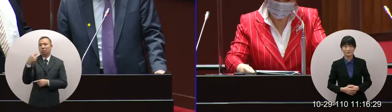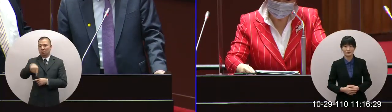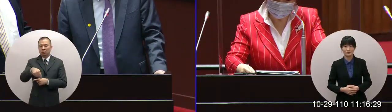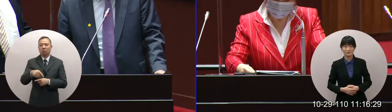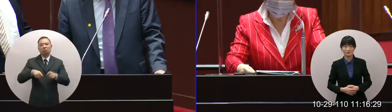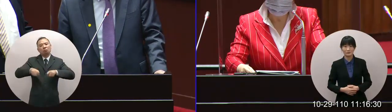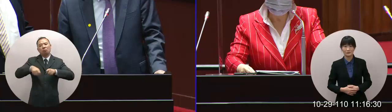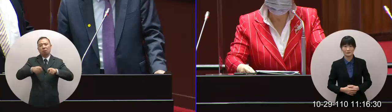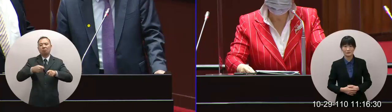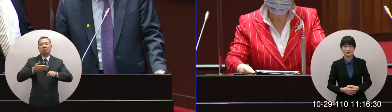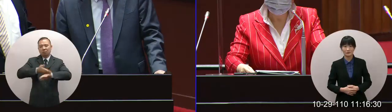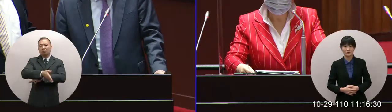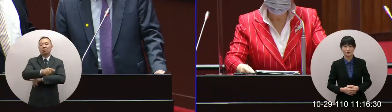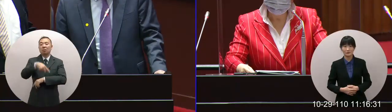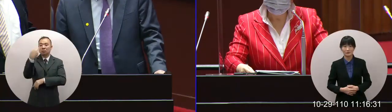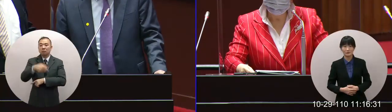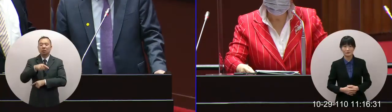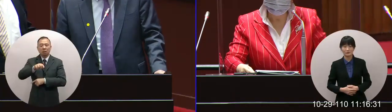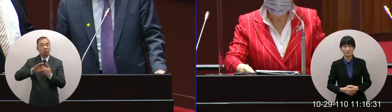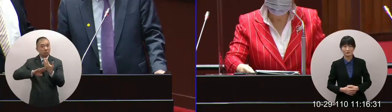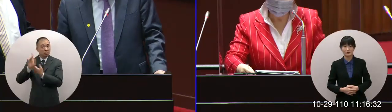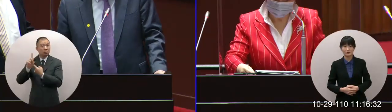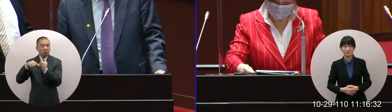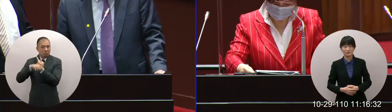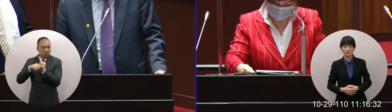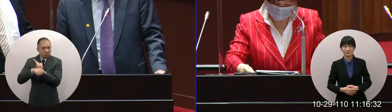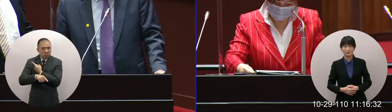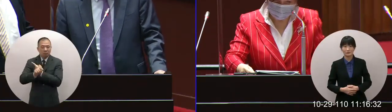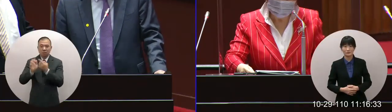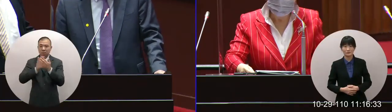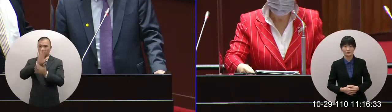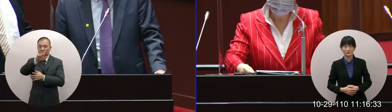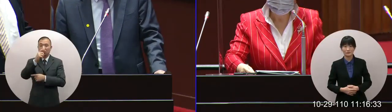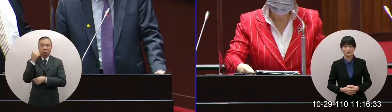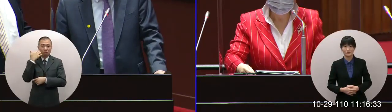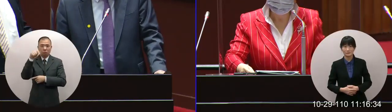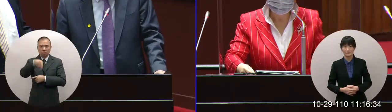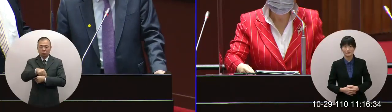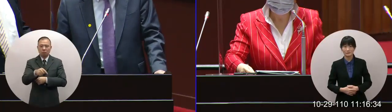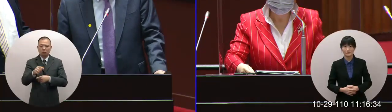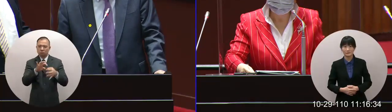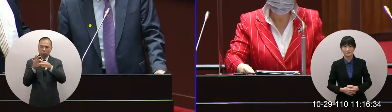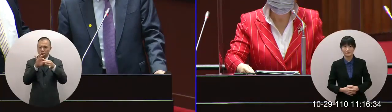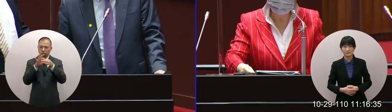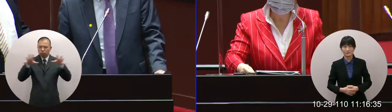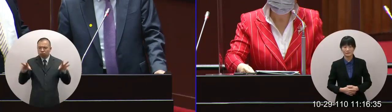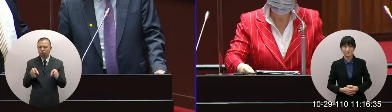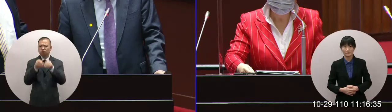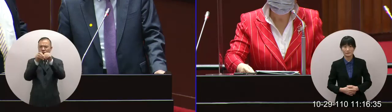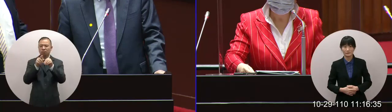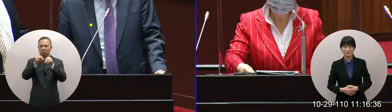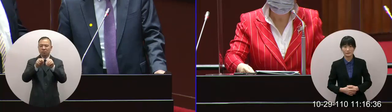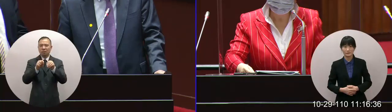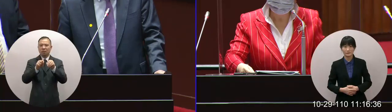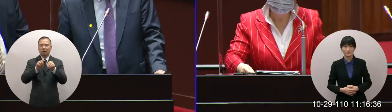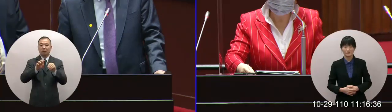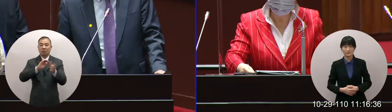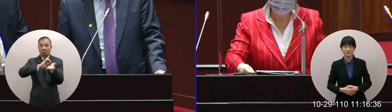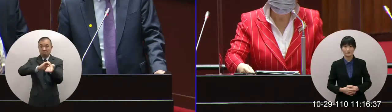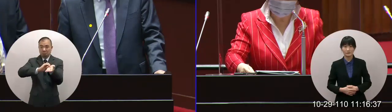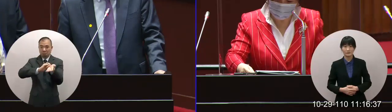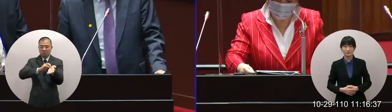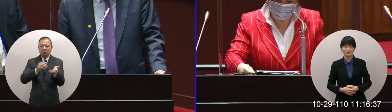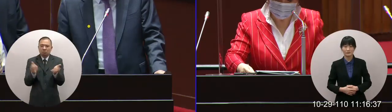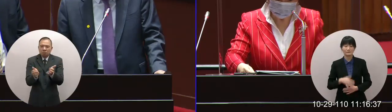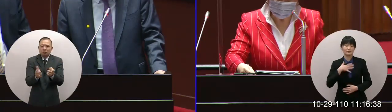至于在相关的研究，当然是可以运用将来整合门诊成立之后相关的资料收集的完整，再做其他的一